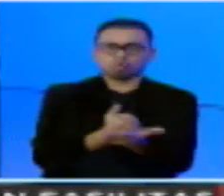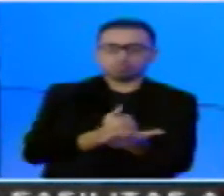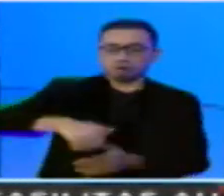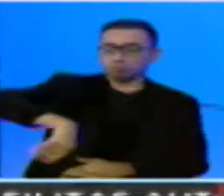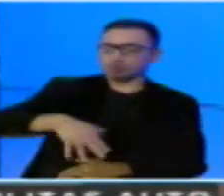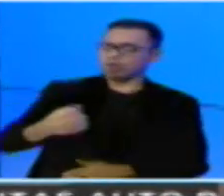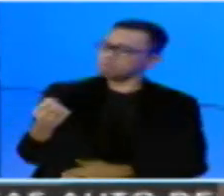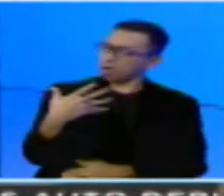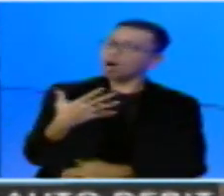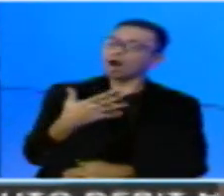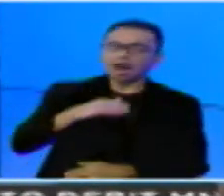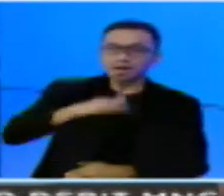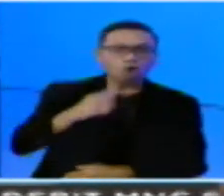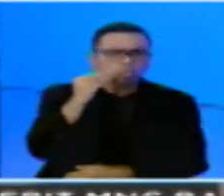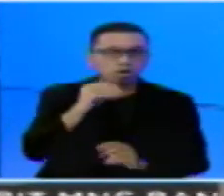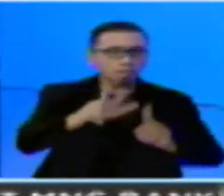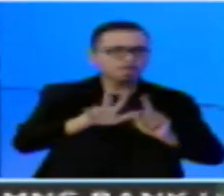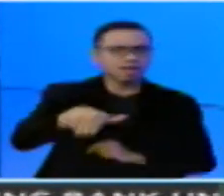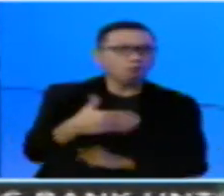anak mereka berusia 18 tahun.